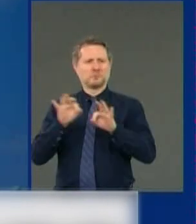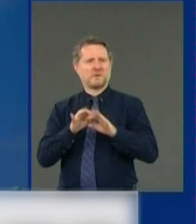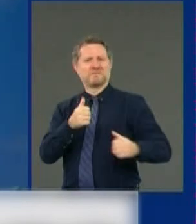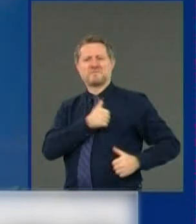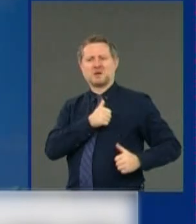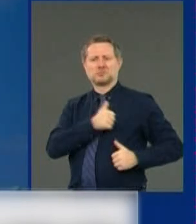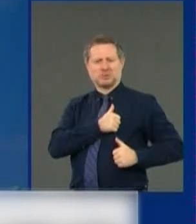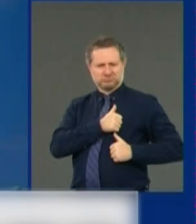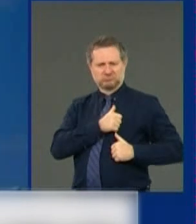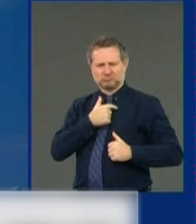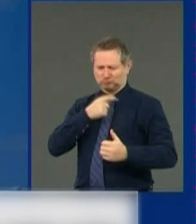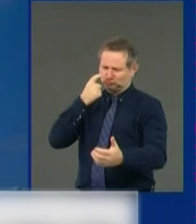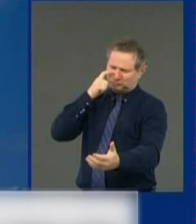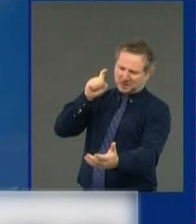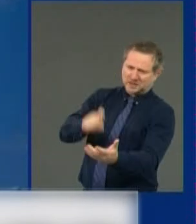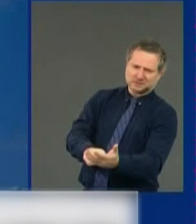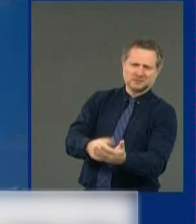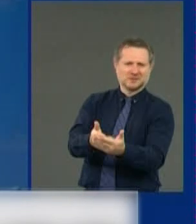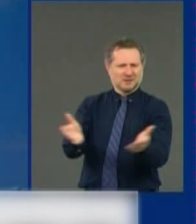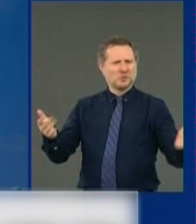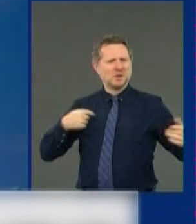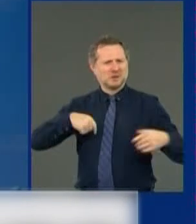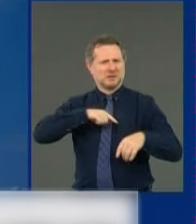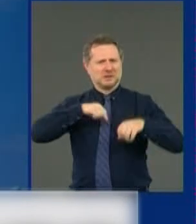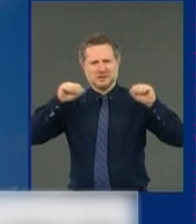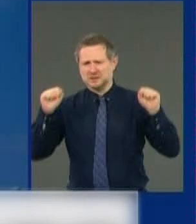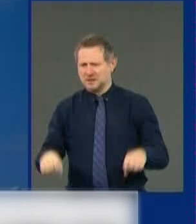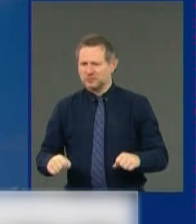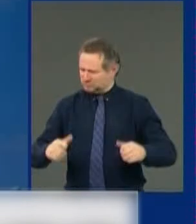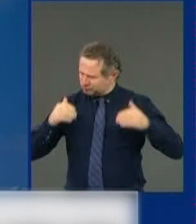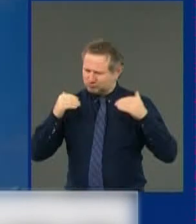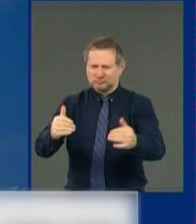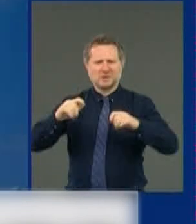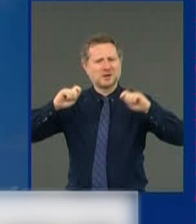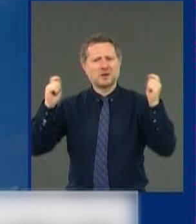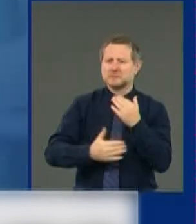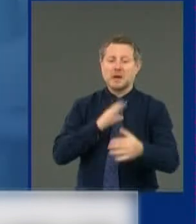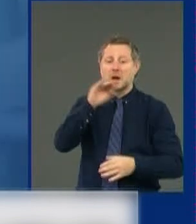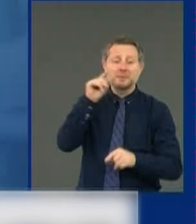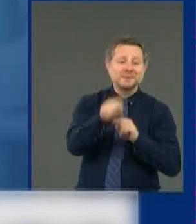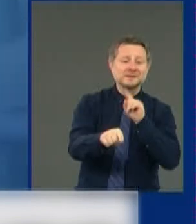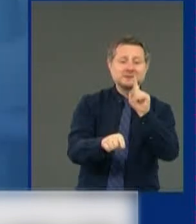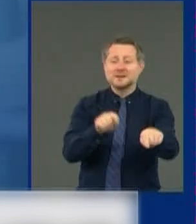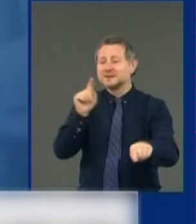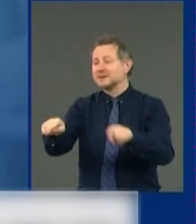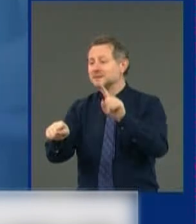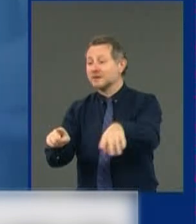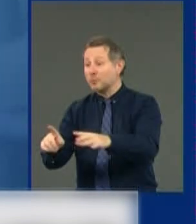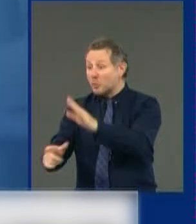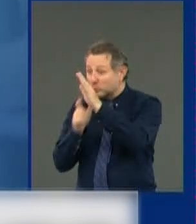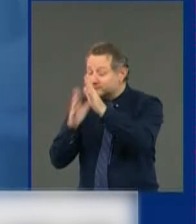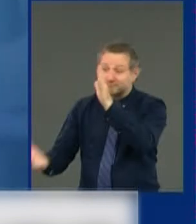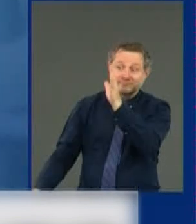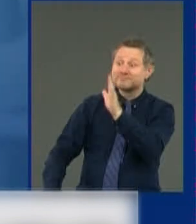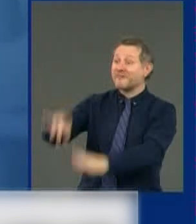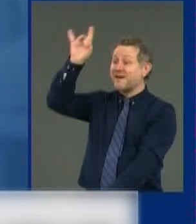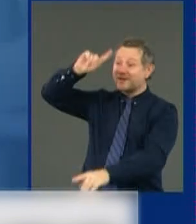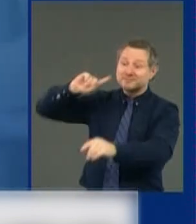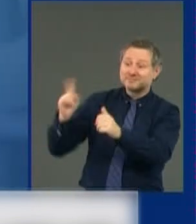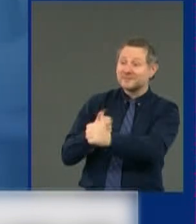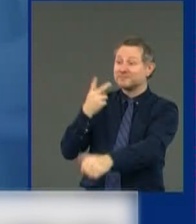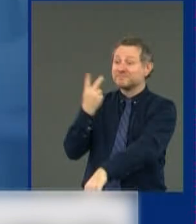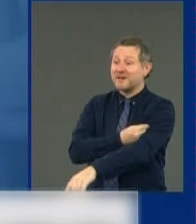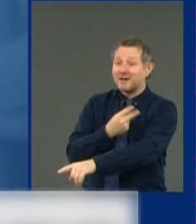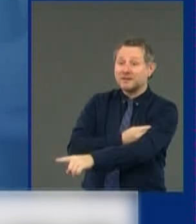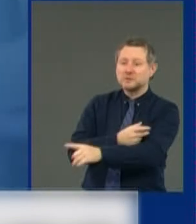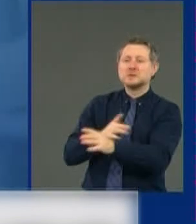性，希望白宫能摒弃党派纷争，尽快让援助资金到位。对于可能已开发出疫苗，库莫表示